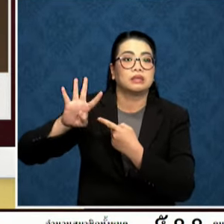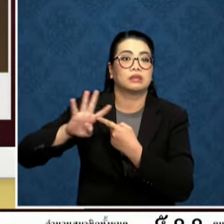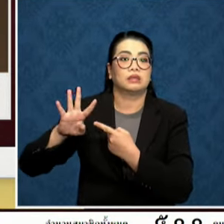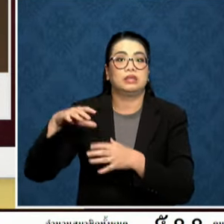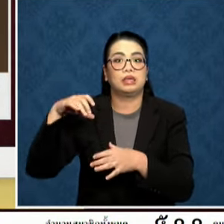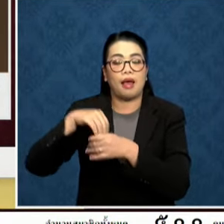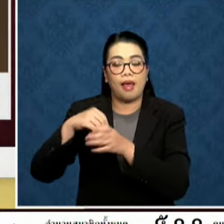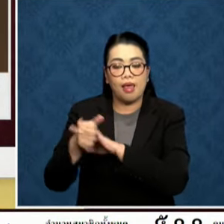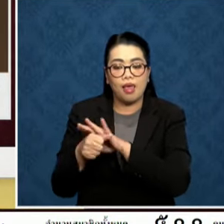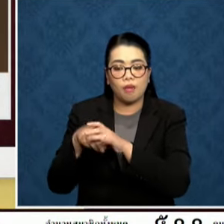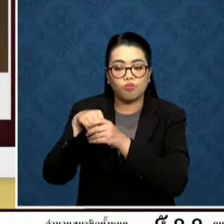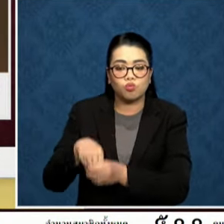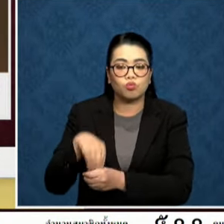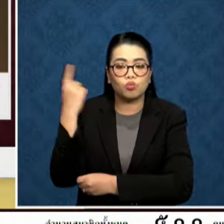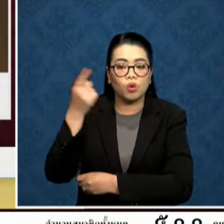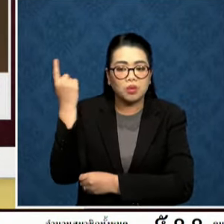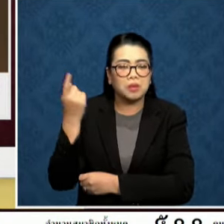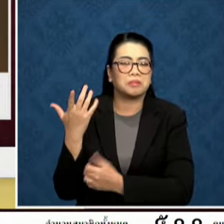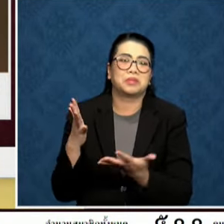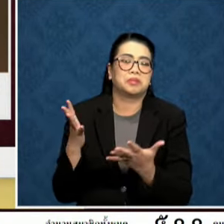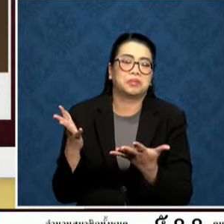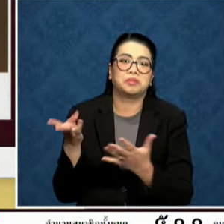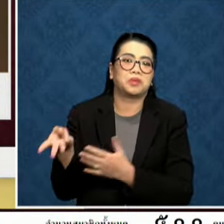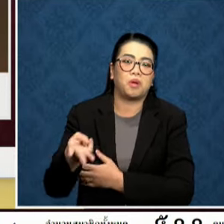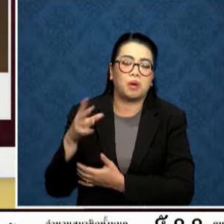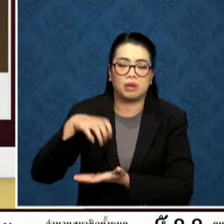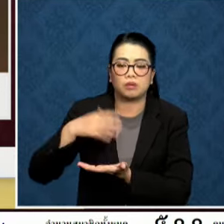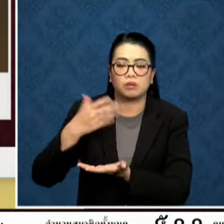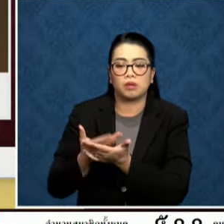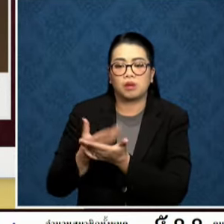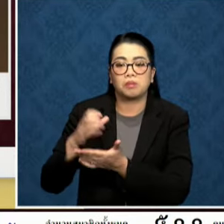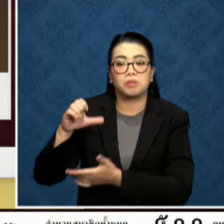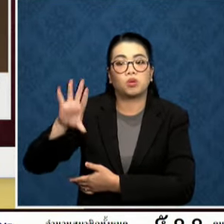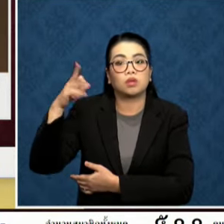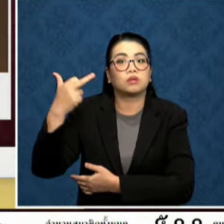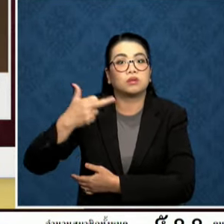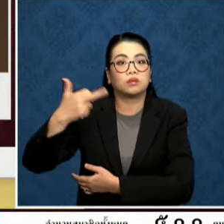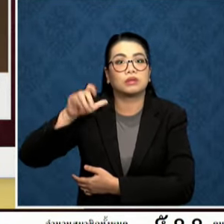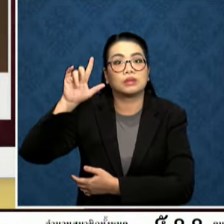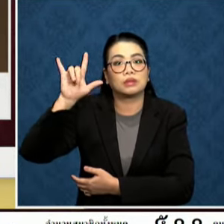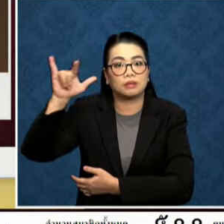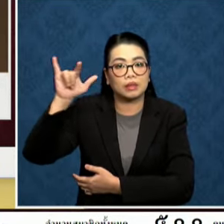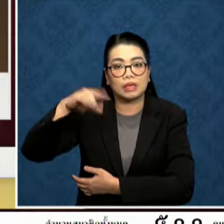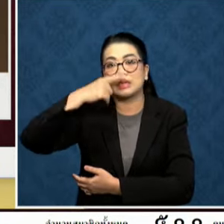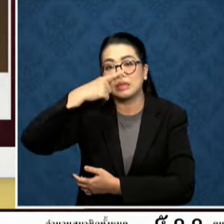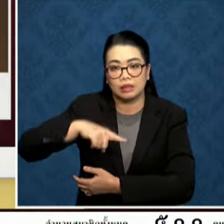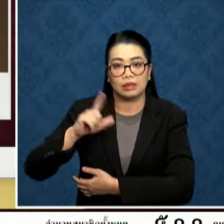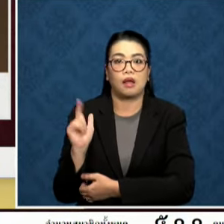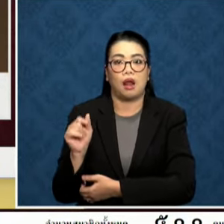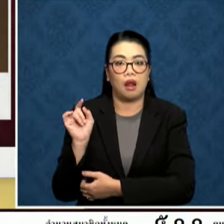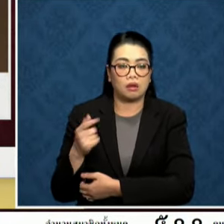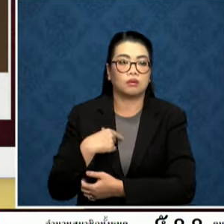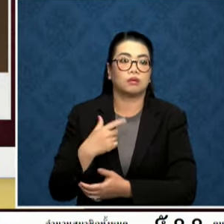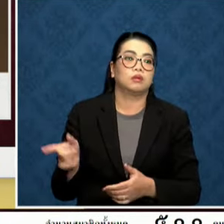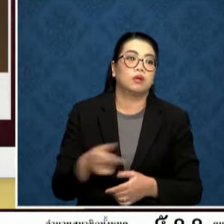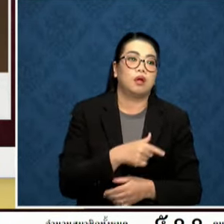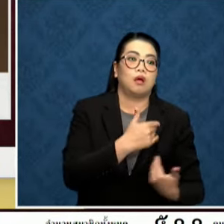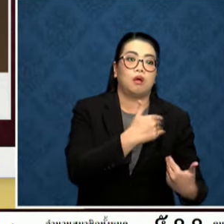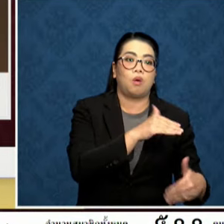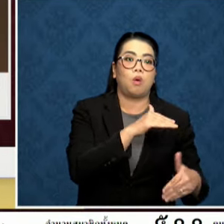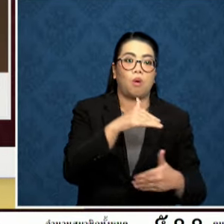aviation Hubน่าจะใช้เงินจากบริษัทท่ากยานไทยเป็นหลัก logistic Hubค่ะเราไม่สามารถที่จะ